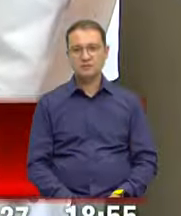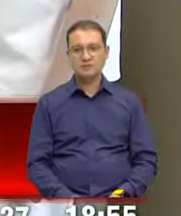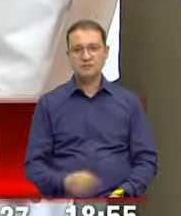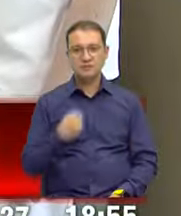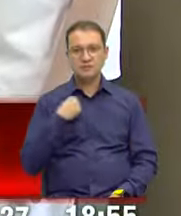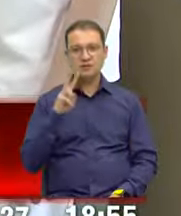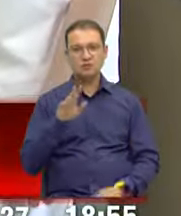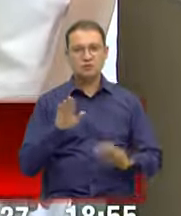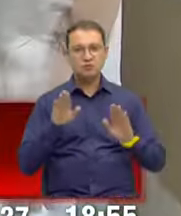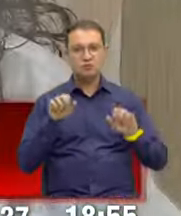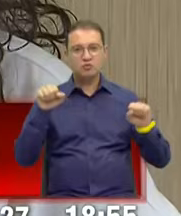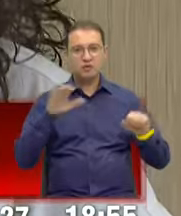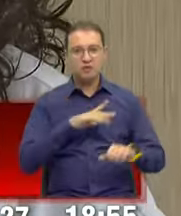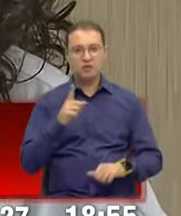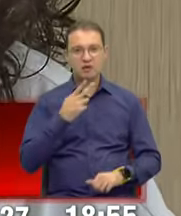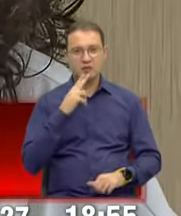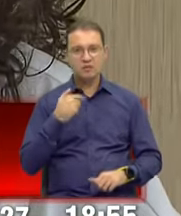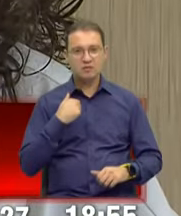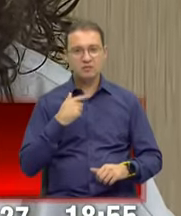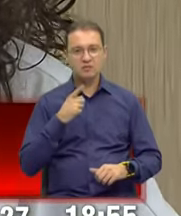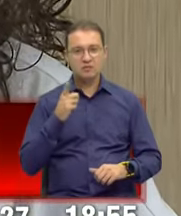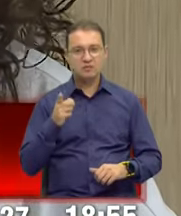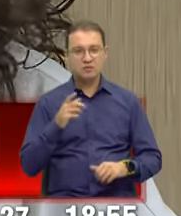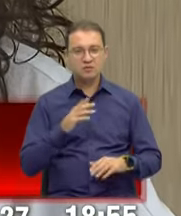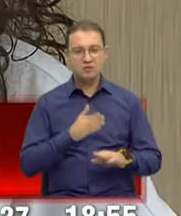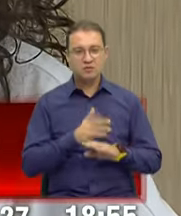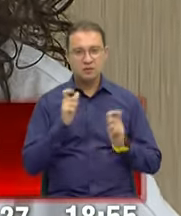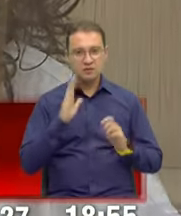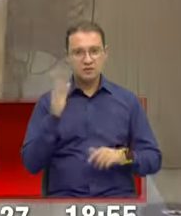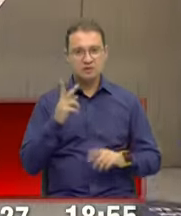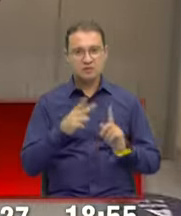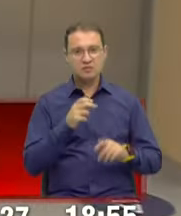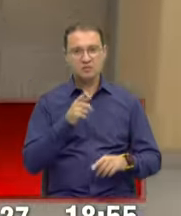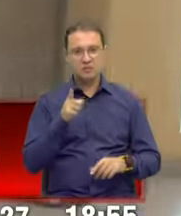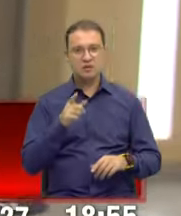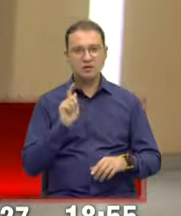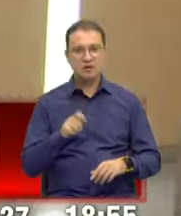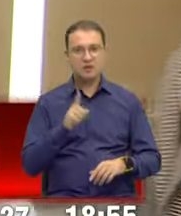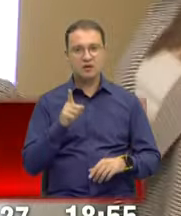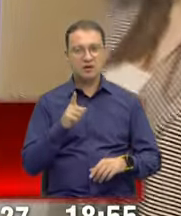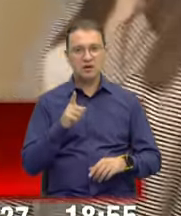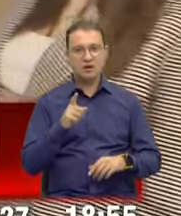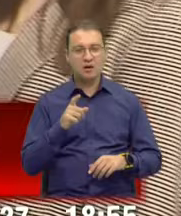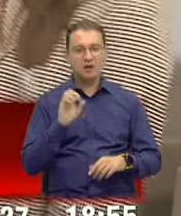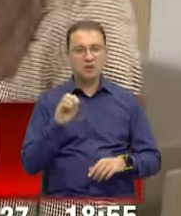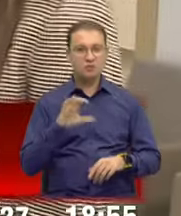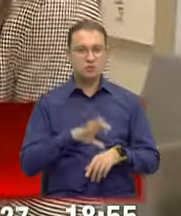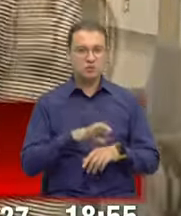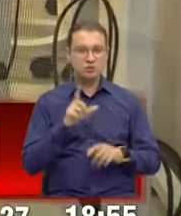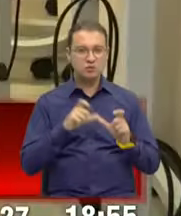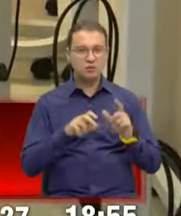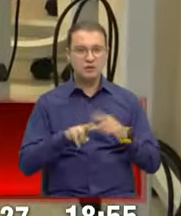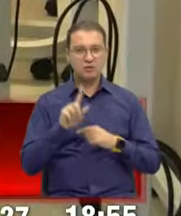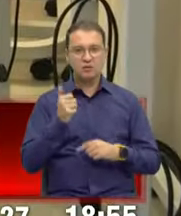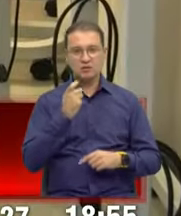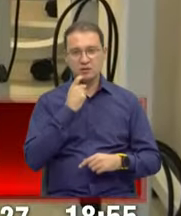iki süpermenim var. Birisi ablam beni doğru hocaya ulaştırdı. İkincisi de beni bu hale getiren Engin hocam. Sude Yılmaz